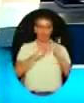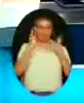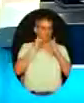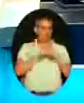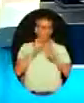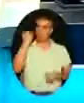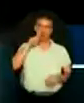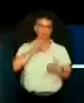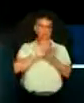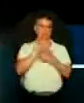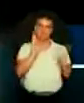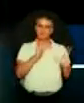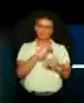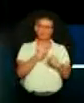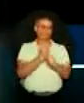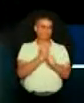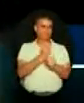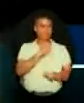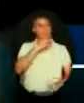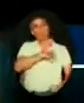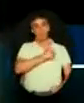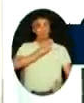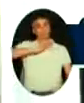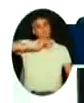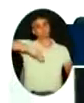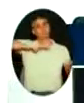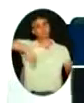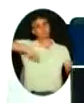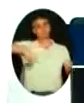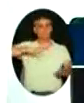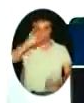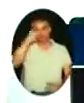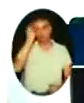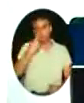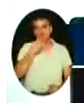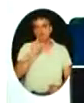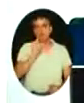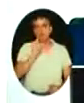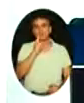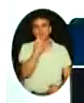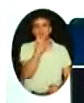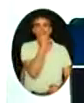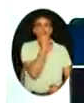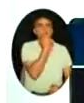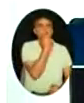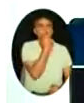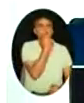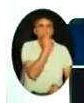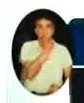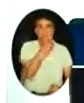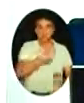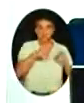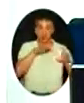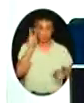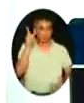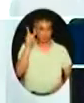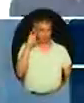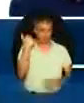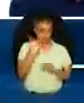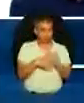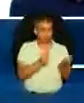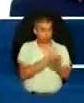היה ב-2012. וכל אותם אמיצים שחתמו על חוק ההסדרה שכחו להתחייב התחייבות אחת. שאם ראש הממשלה יפטר